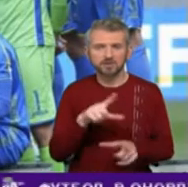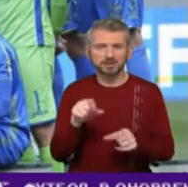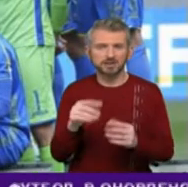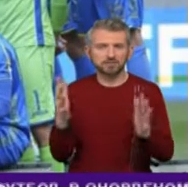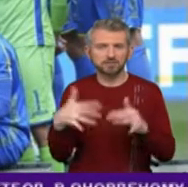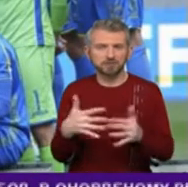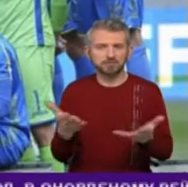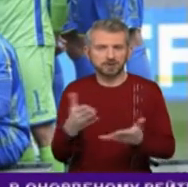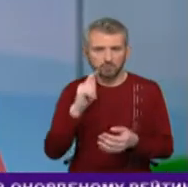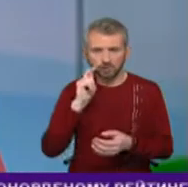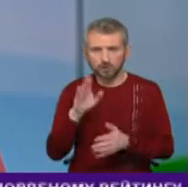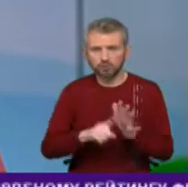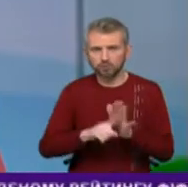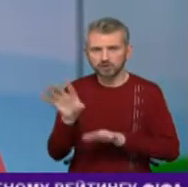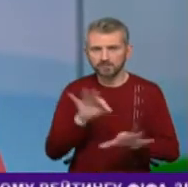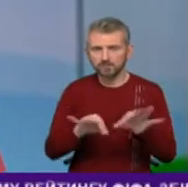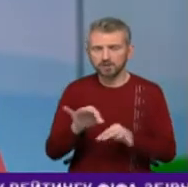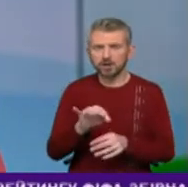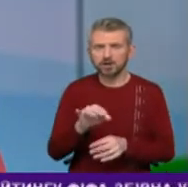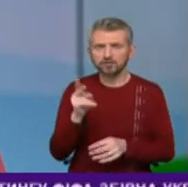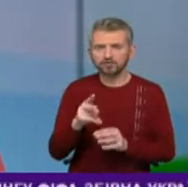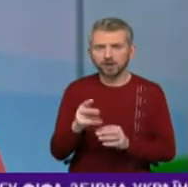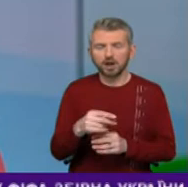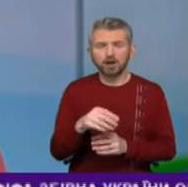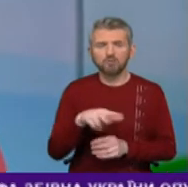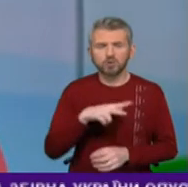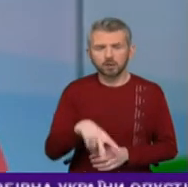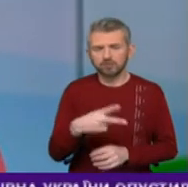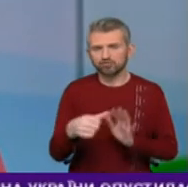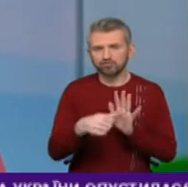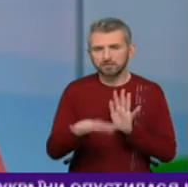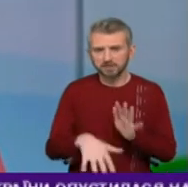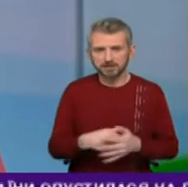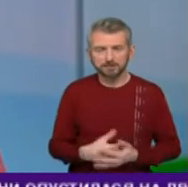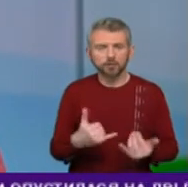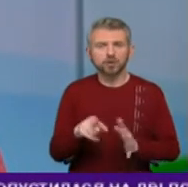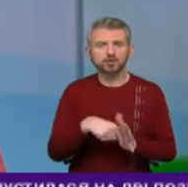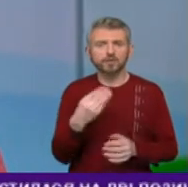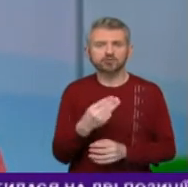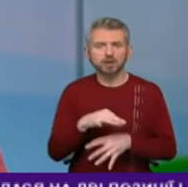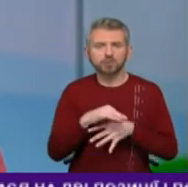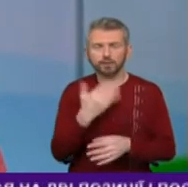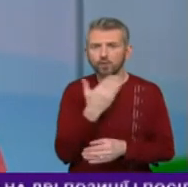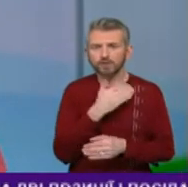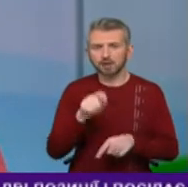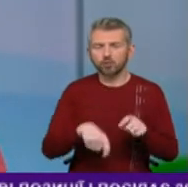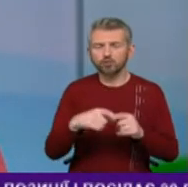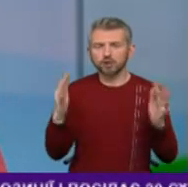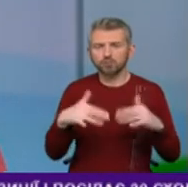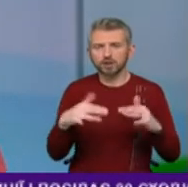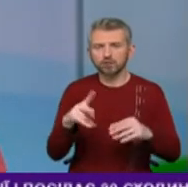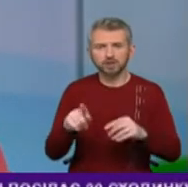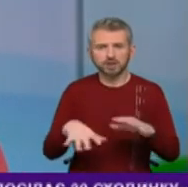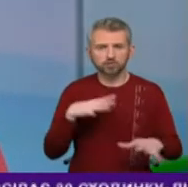якими Україна розпочне відбір на Євро-2020, шості. Сьогодні донецький «Шахтар» провів останній контрольний поєдинок на